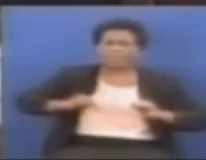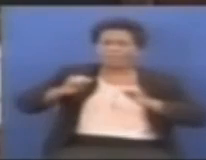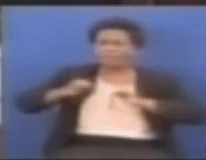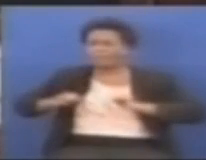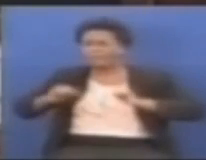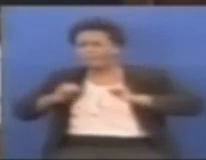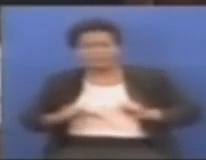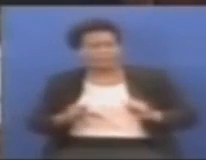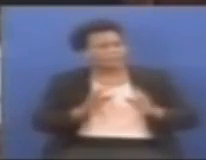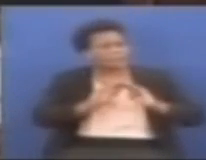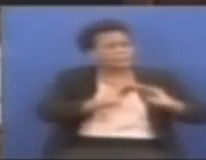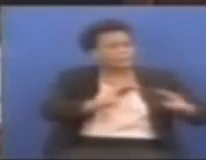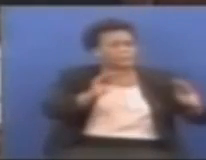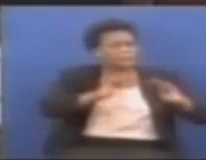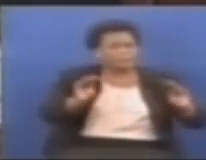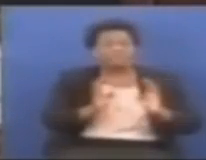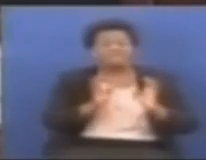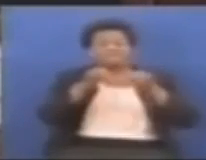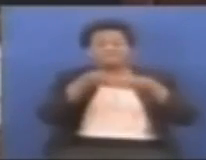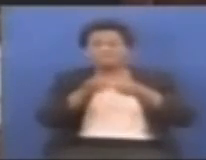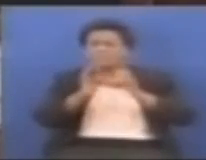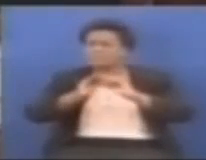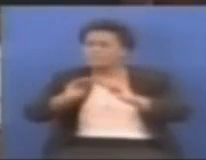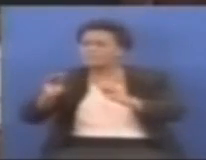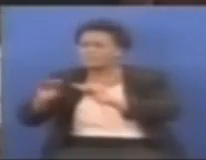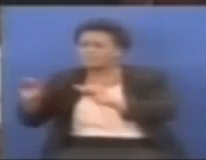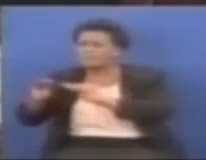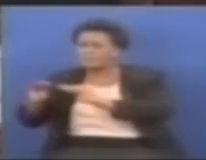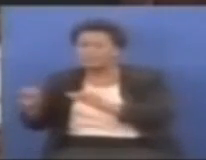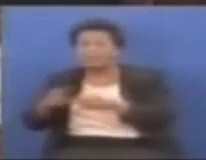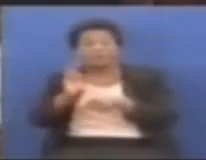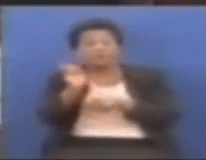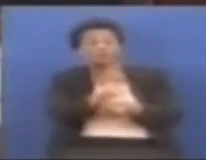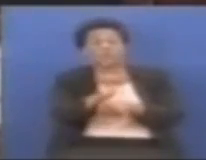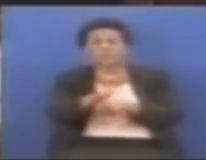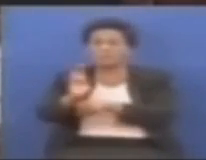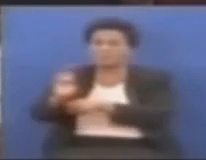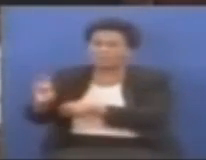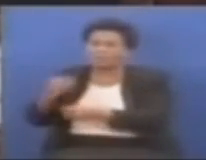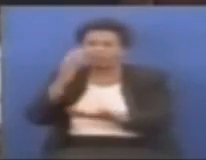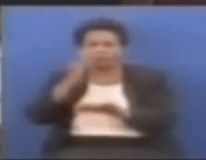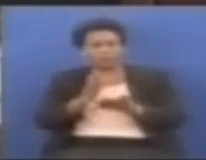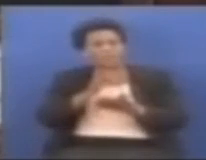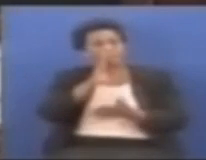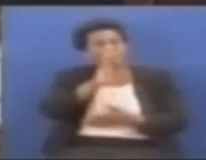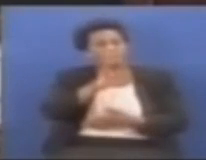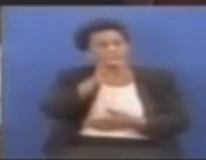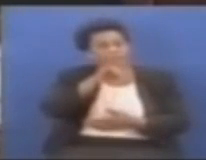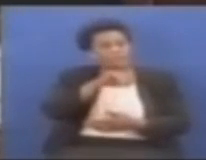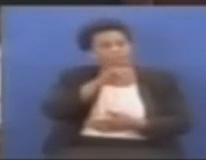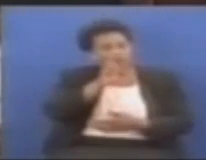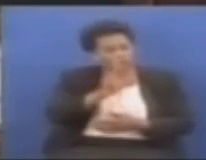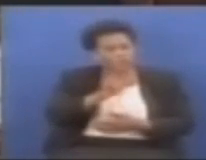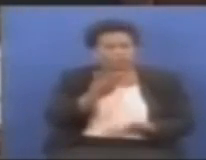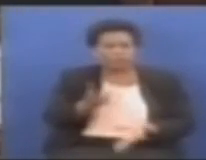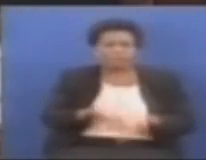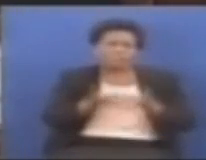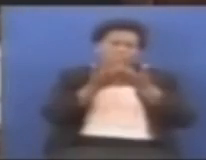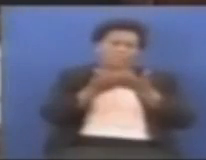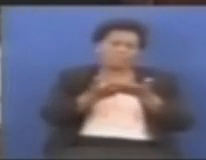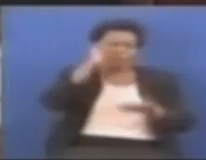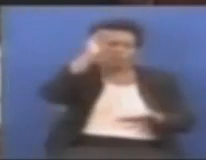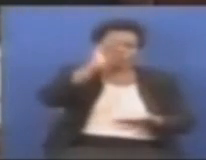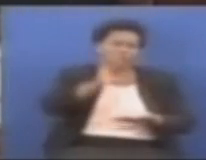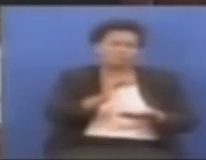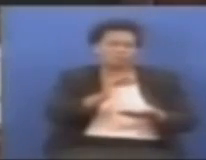99%. Mheshimiwa Spika, serikali itaendelea kupambana na tatizo la uvuvi haramu hususan wa mabomu kwa kuhakikisha